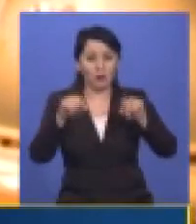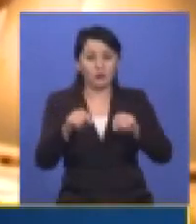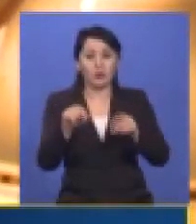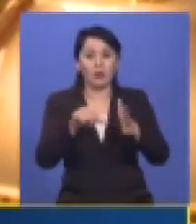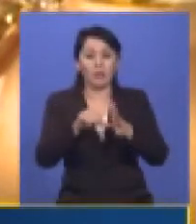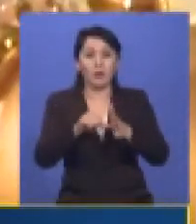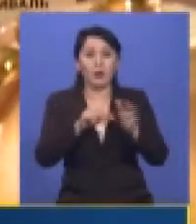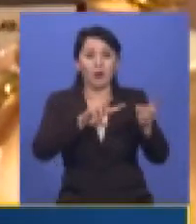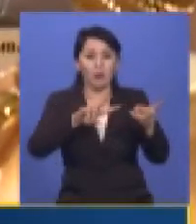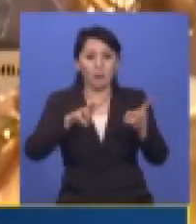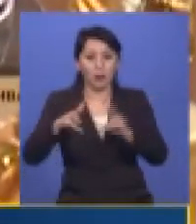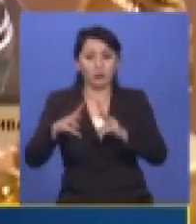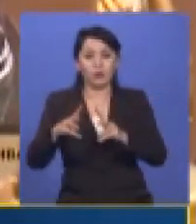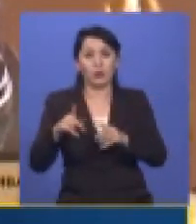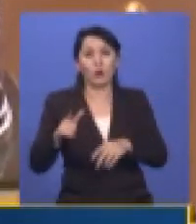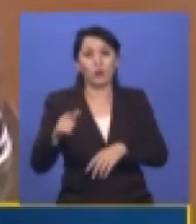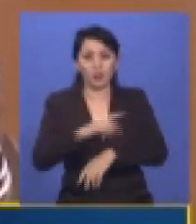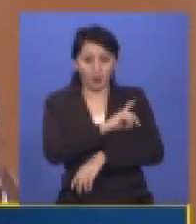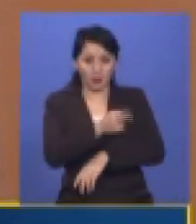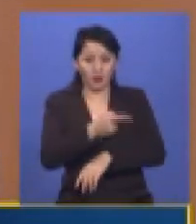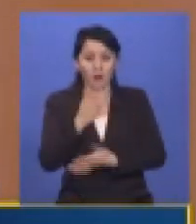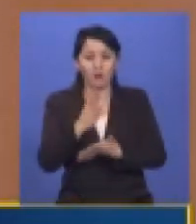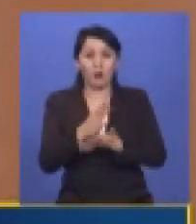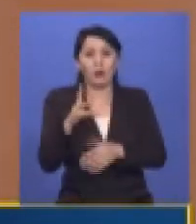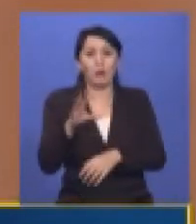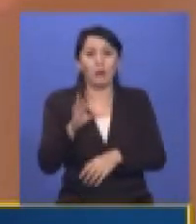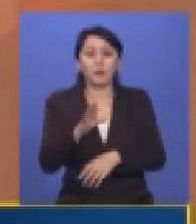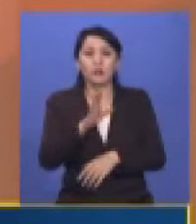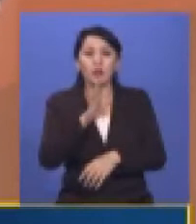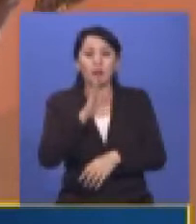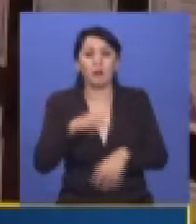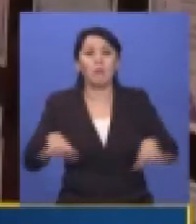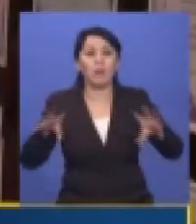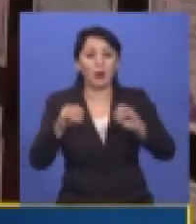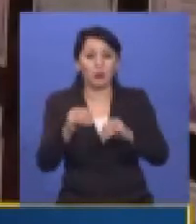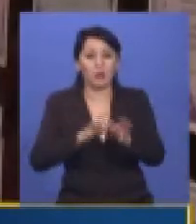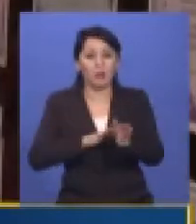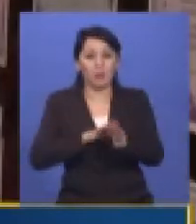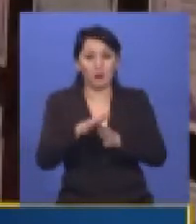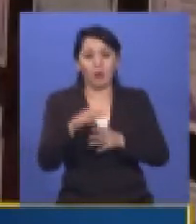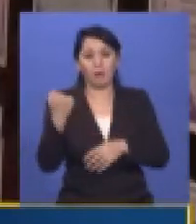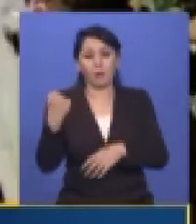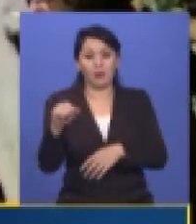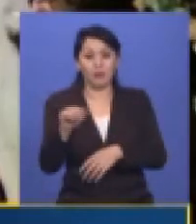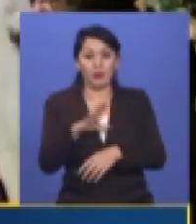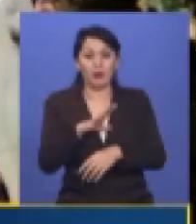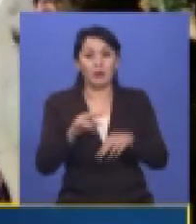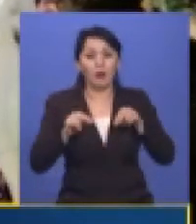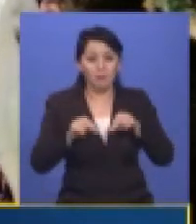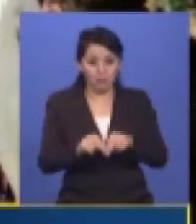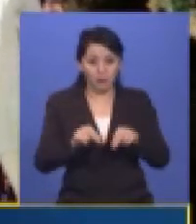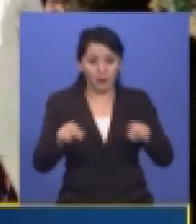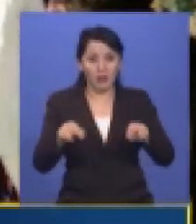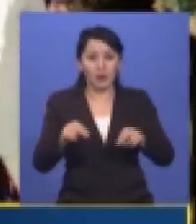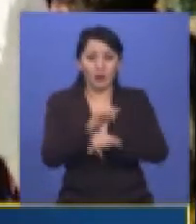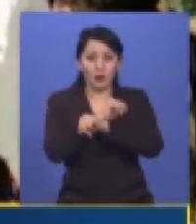болды. Бишілерде өзара бәсекелестік пайда болды. Дегенмен біздің қыздар барлығын дұрыс орындап, жеңіске жеттік. Петропавлдың